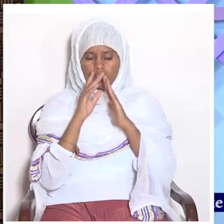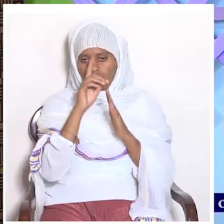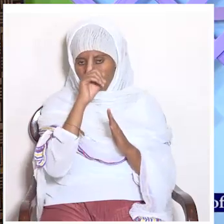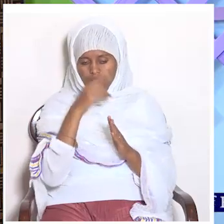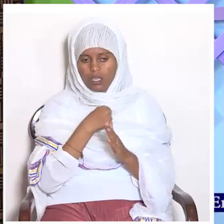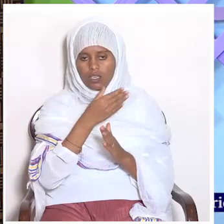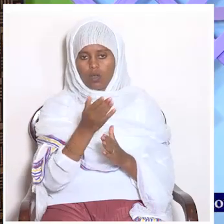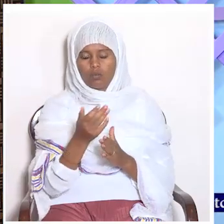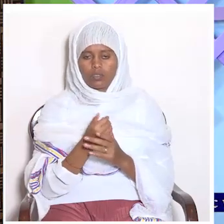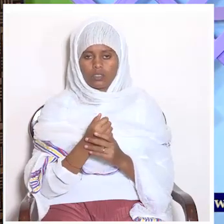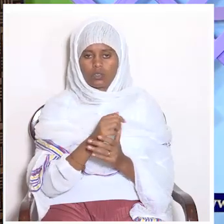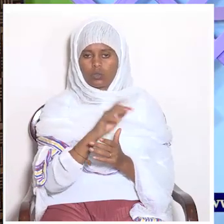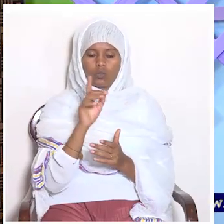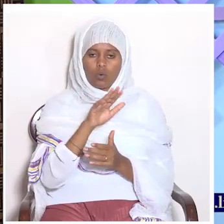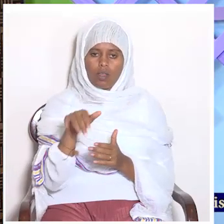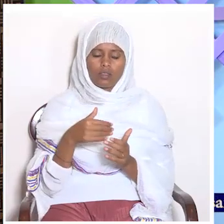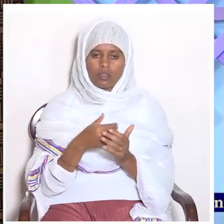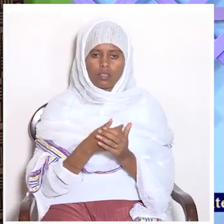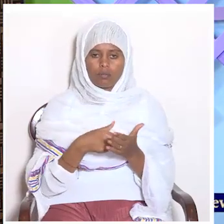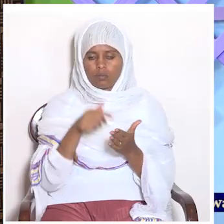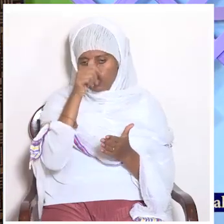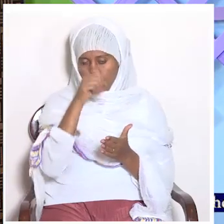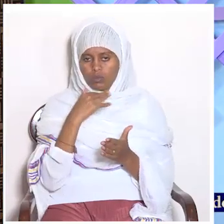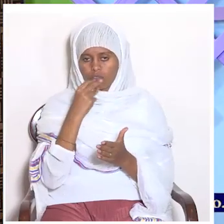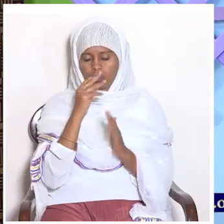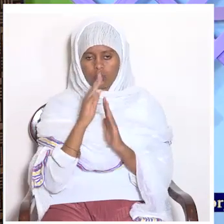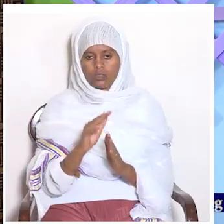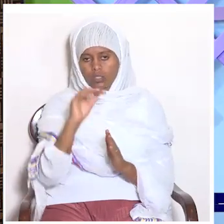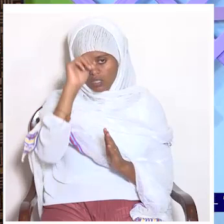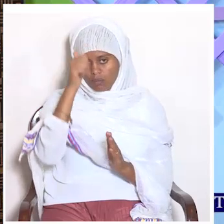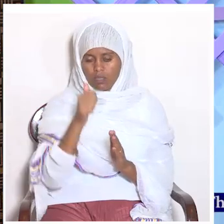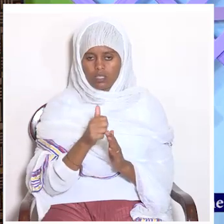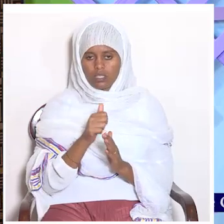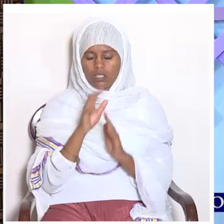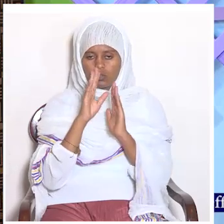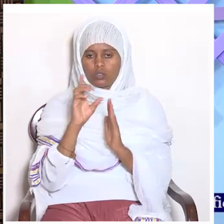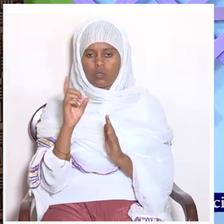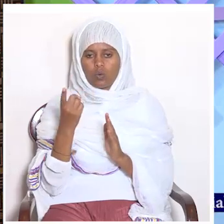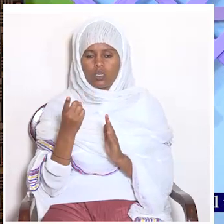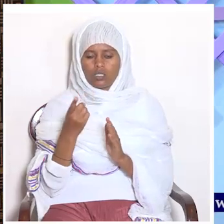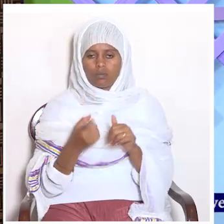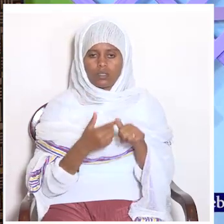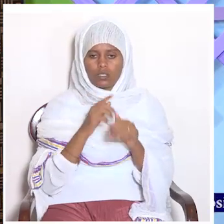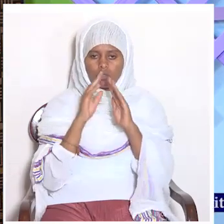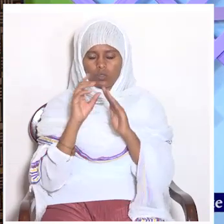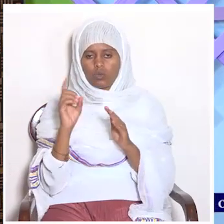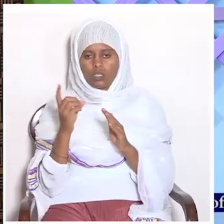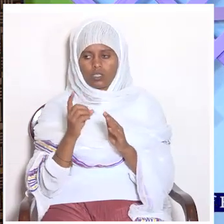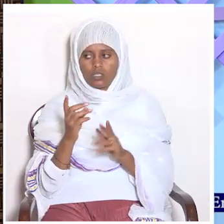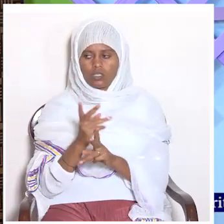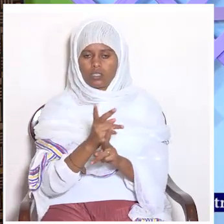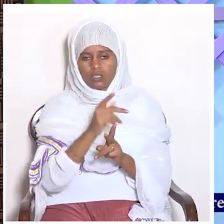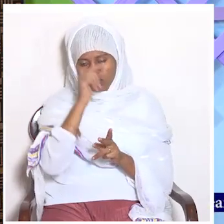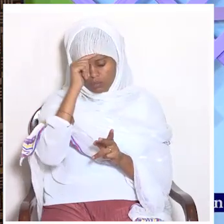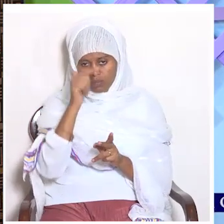ስለዚ ቅድስ ድንግል ለዓይና አሃትኩምን ሁላትና ብስም አብን ወልድን ንጹድስን እስተጠመቅና ናይ ቅዱስ ዮሐንስ መሰረት ናይ ቅዱስ